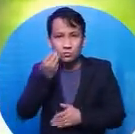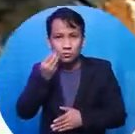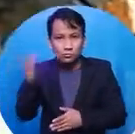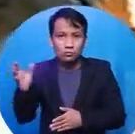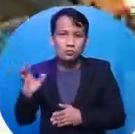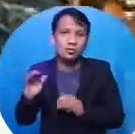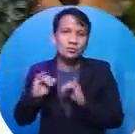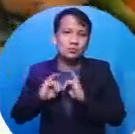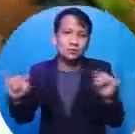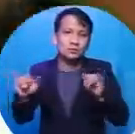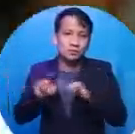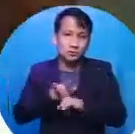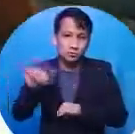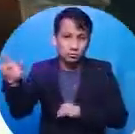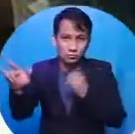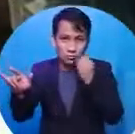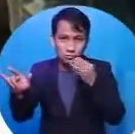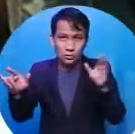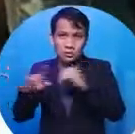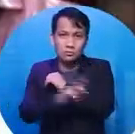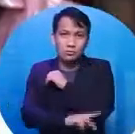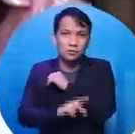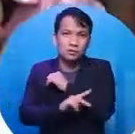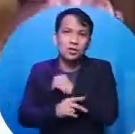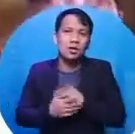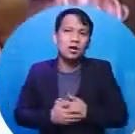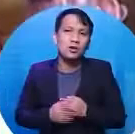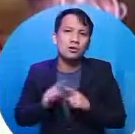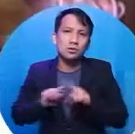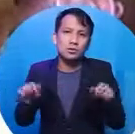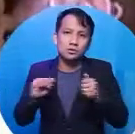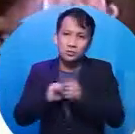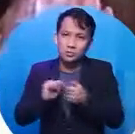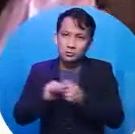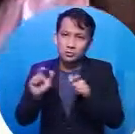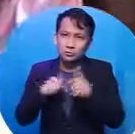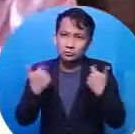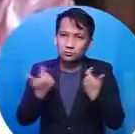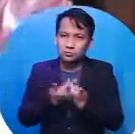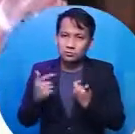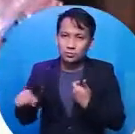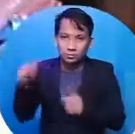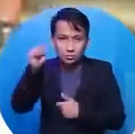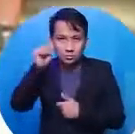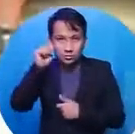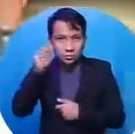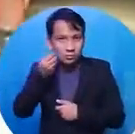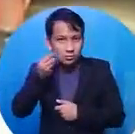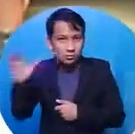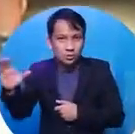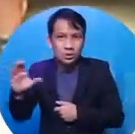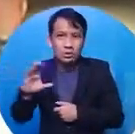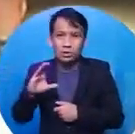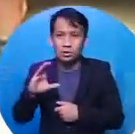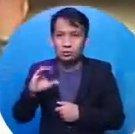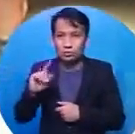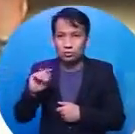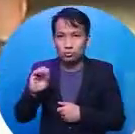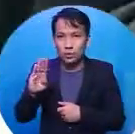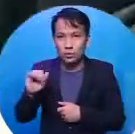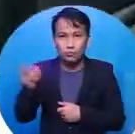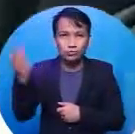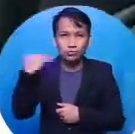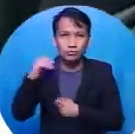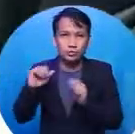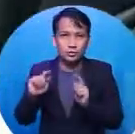sana sa kani-kanilang probinsya. Kabilang dito ang grupo ni Anok Yamadil na pauwi sana sa Cotabato. Noong Sabado